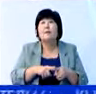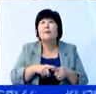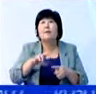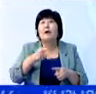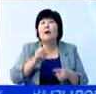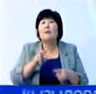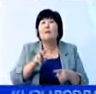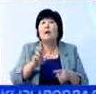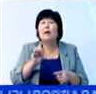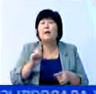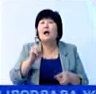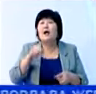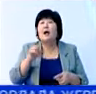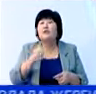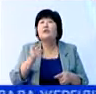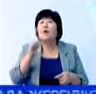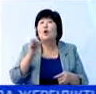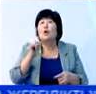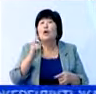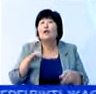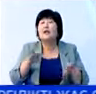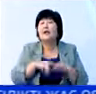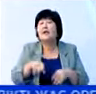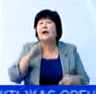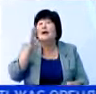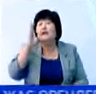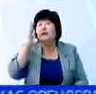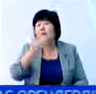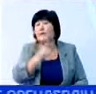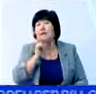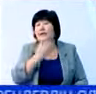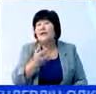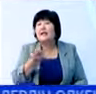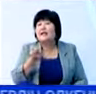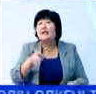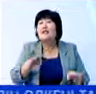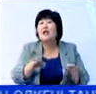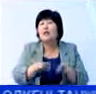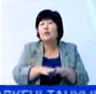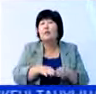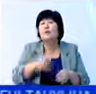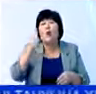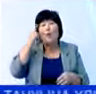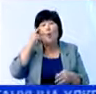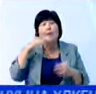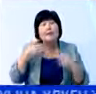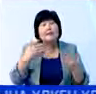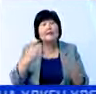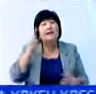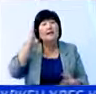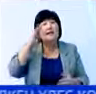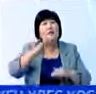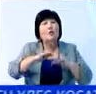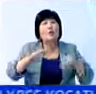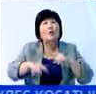пайғамбарымыздың хадисіне осы Құранға амал ете отырып, мынау келешек болашақ жастарға бір кішкентай болса да ой салайық. Келешек ұрпаққа